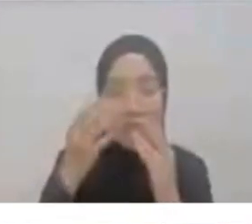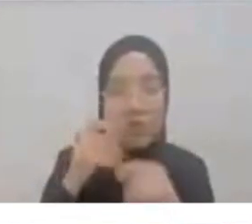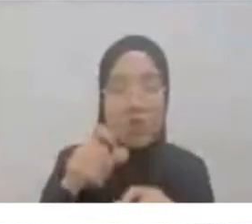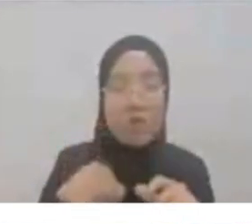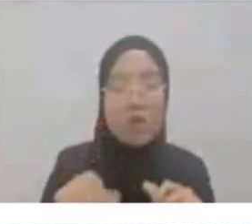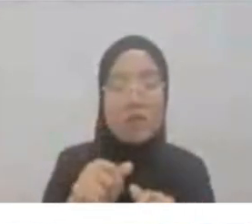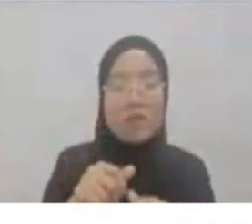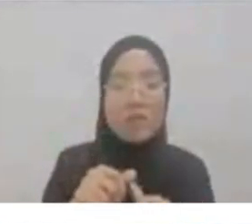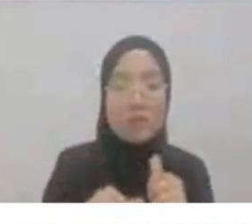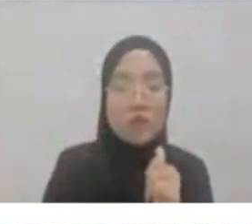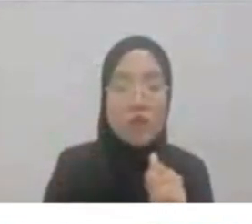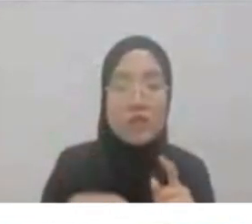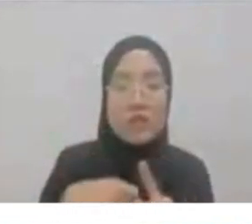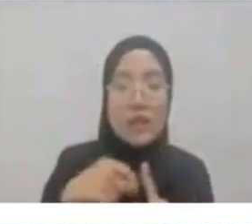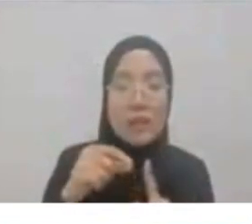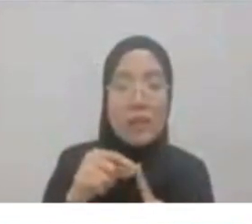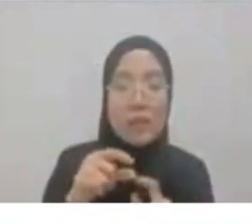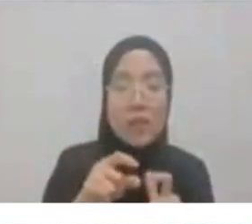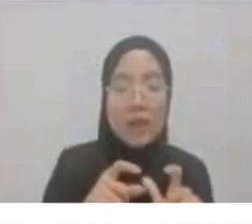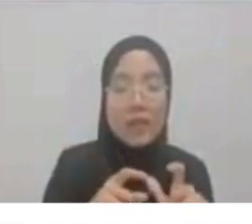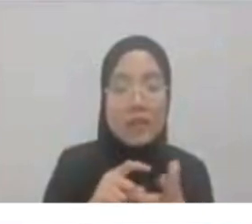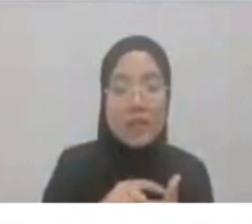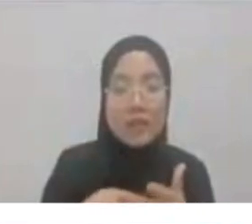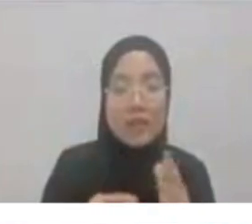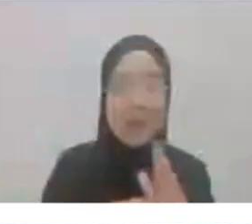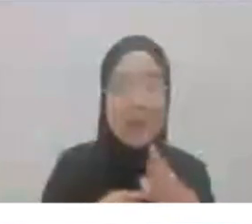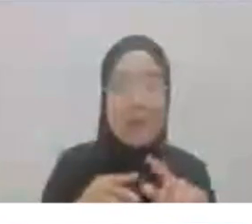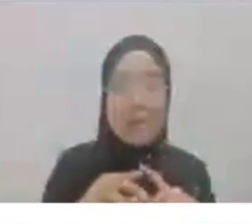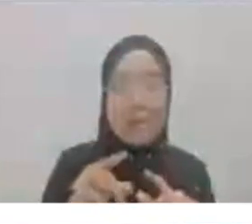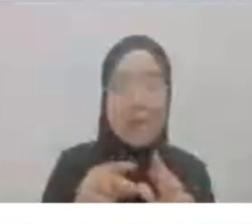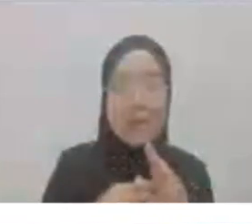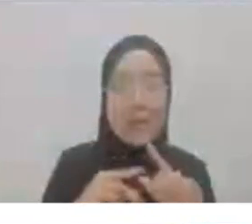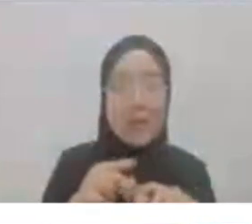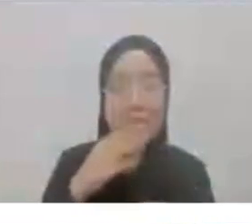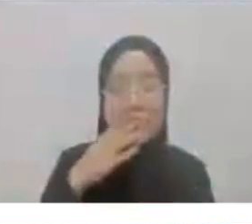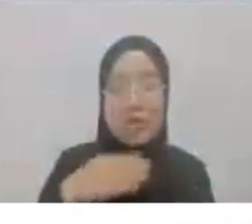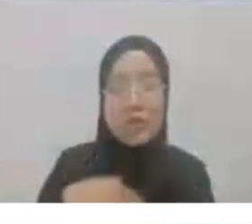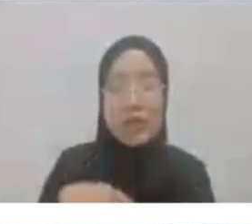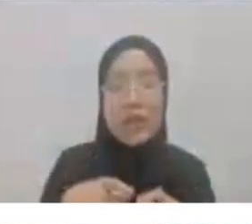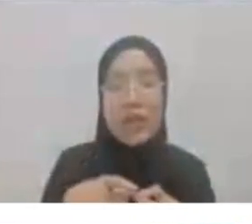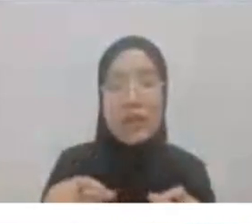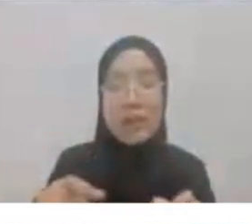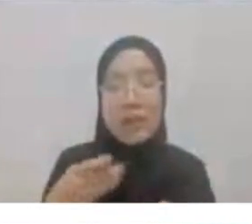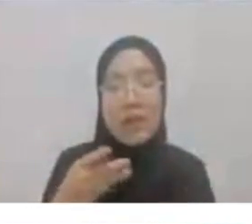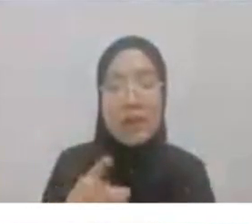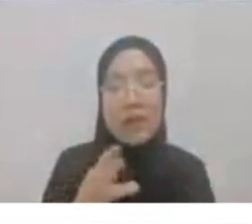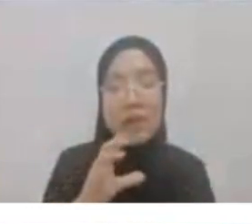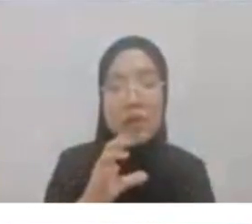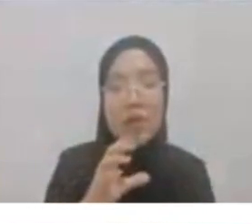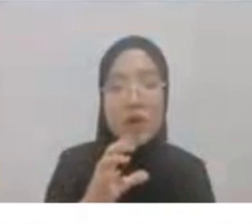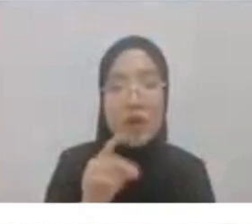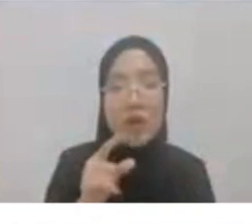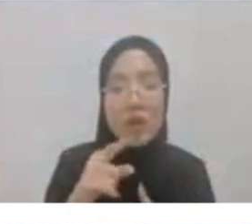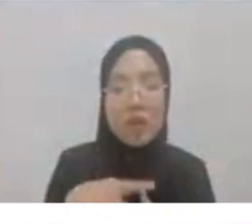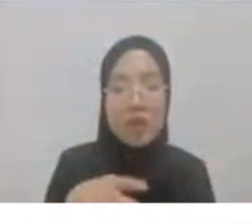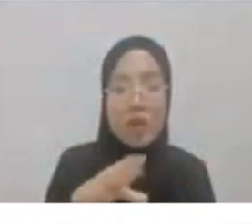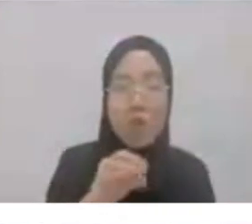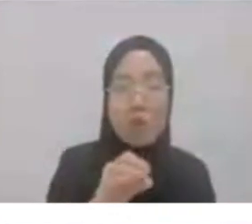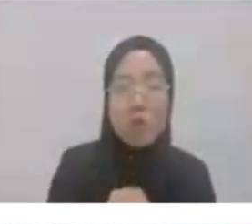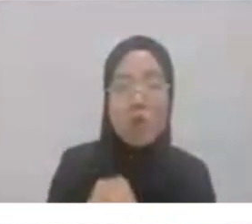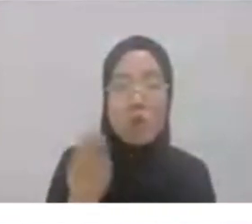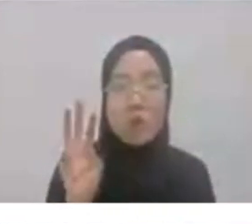pemilih atas nama yang memiliki ktpl di RT 003 dan seterusnya Biba mly